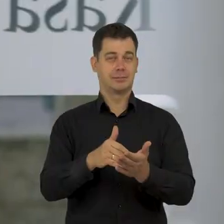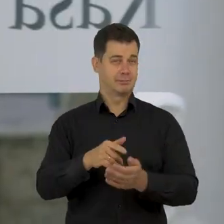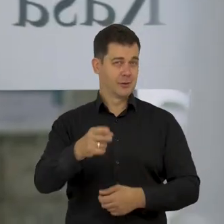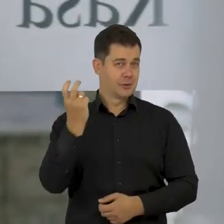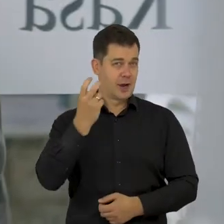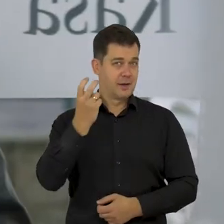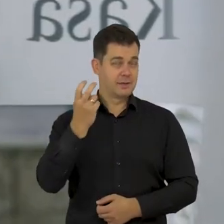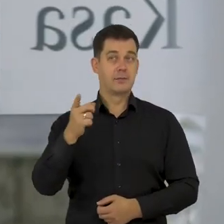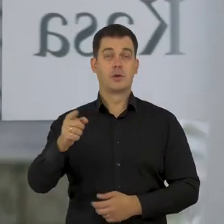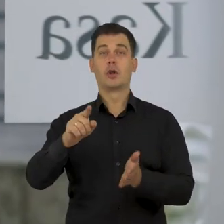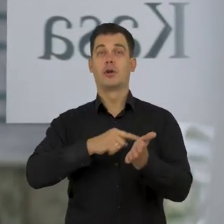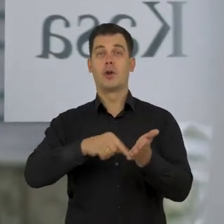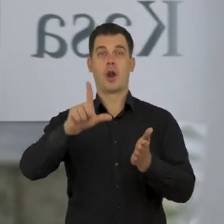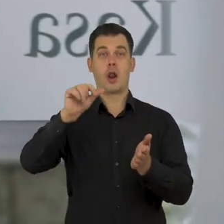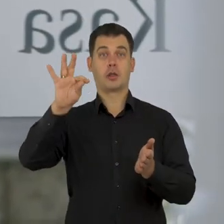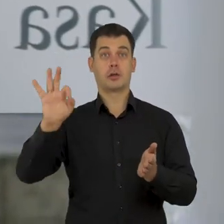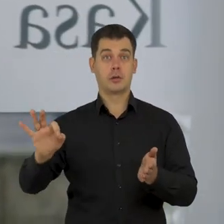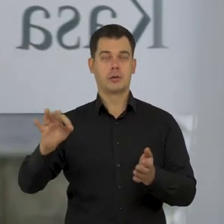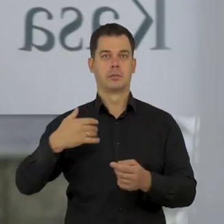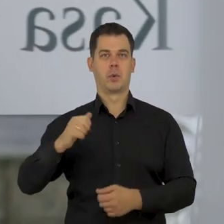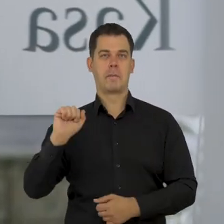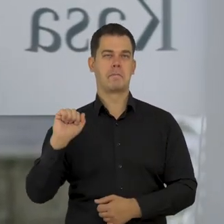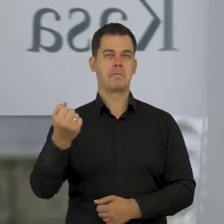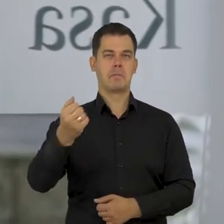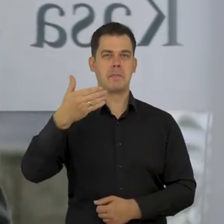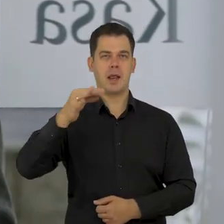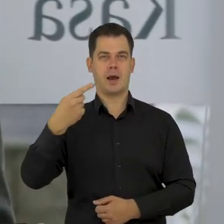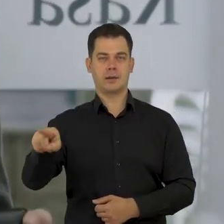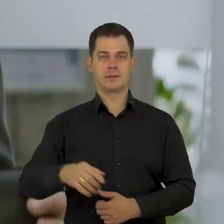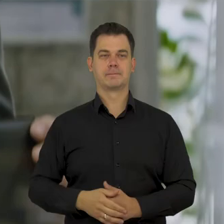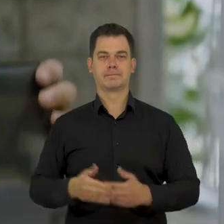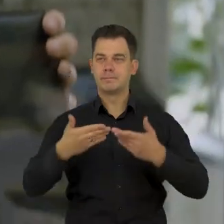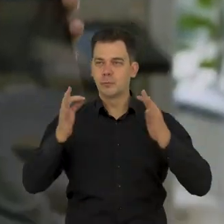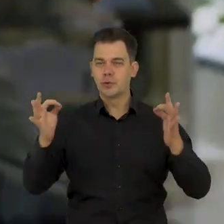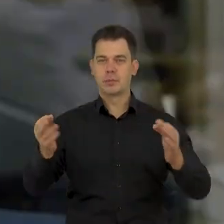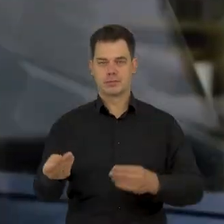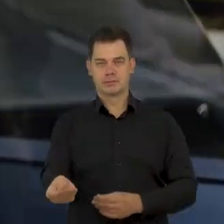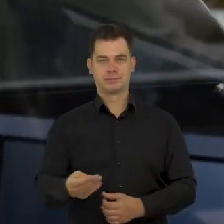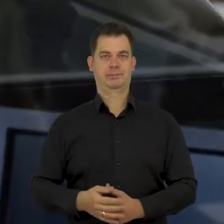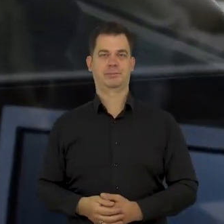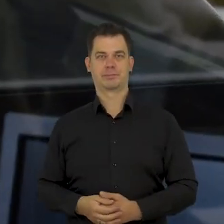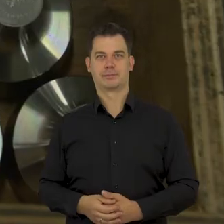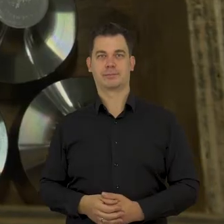1 700 000 złotych. I co ciekawe, główna wygrana w Totolotka to był 1 000 000 000 złotych. Dzień dobry.